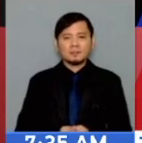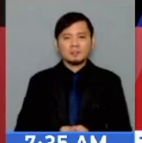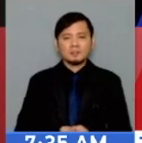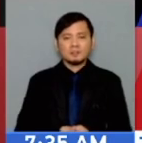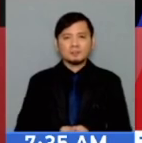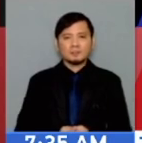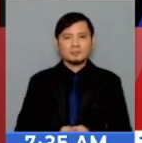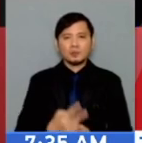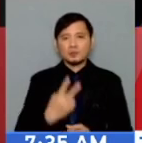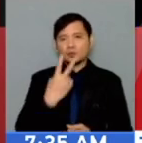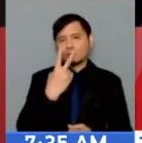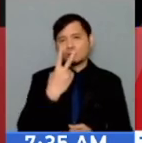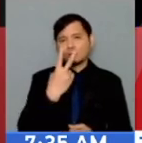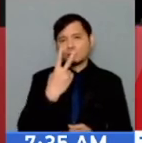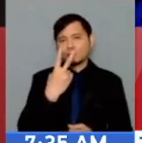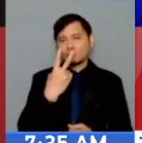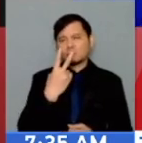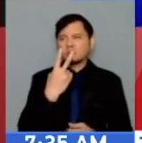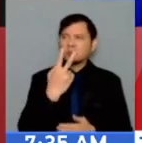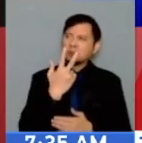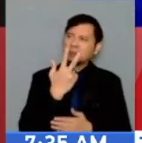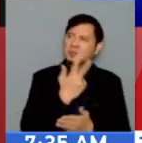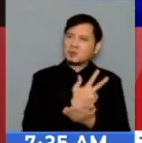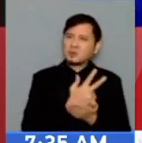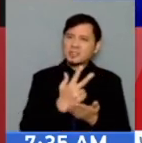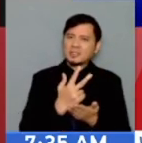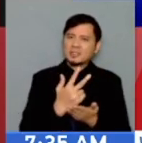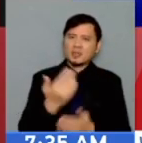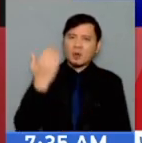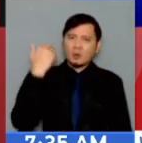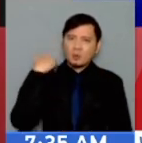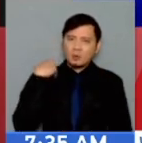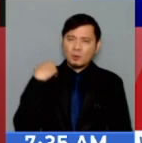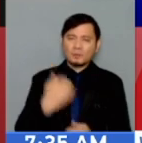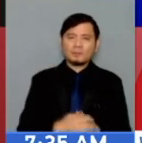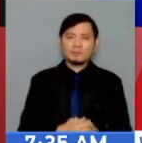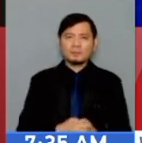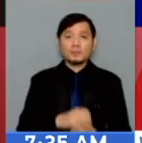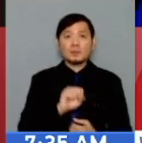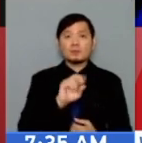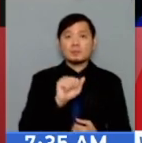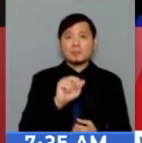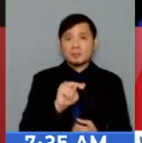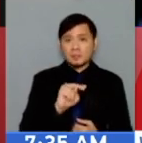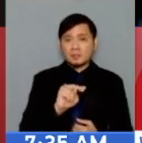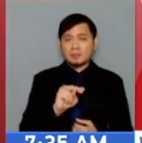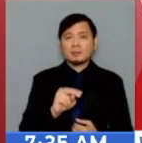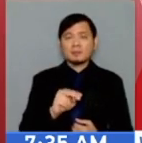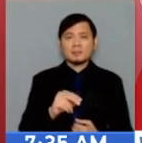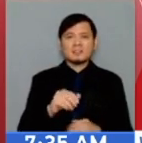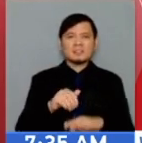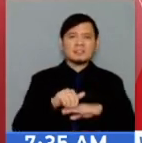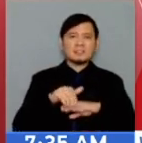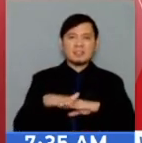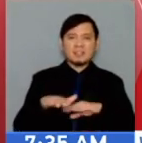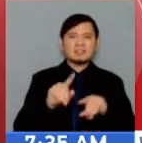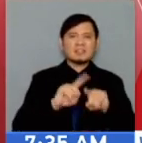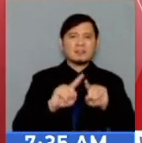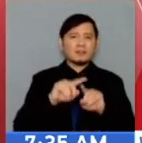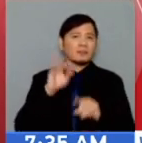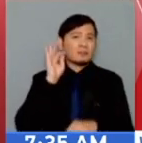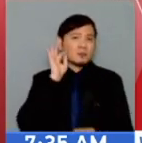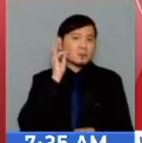2.5 to 3 weeks ago, mm-hmm. Nagpadala siya ng, parati yan nagpapadala ng mga prutas eh, may farm siya